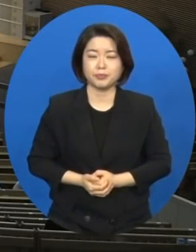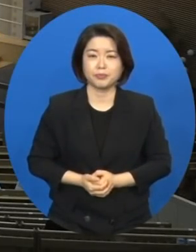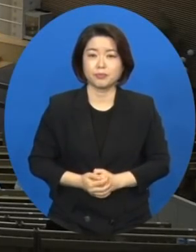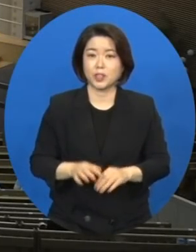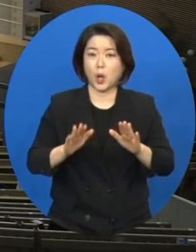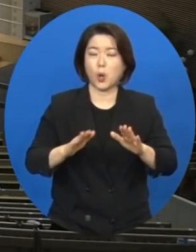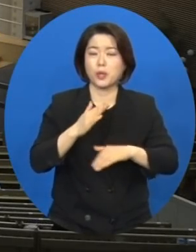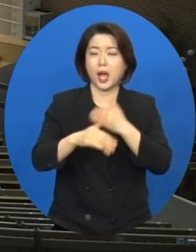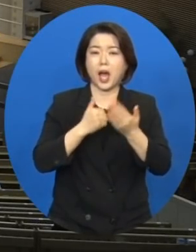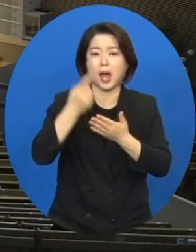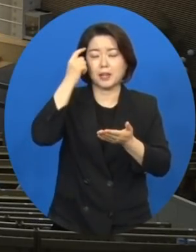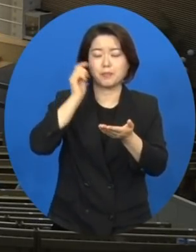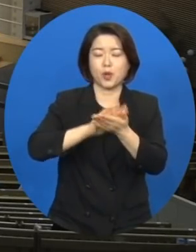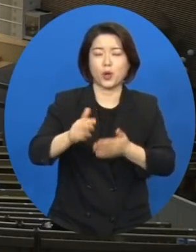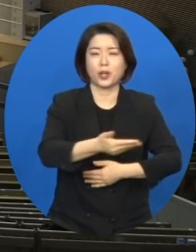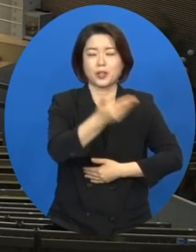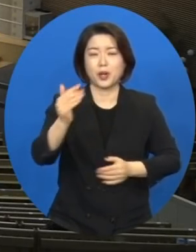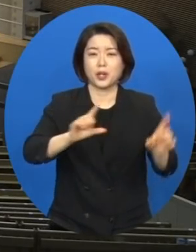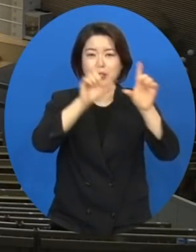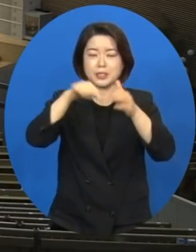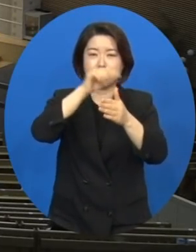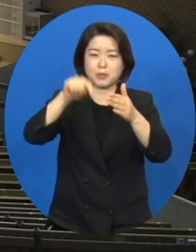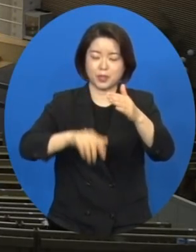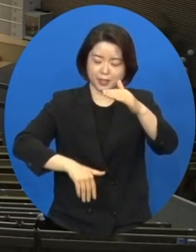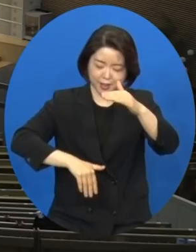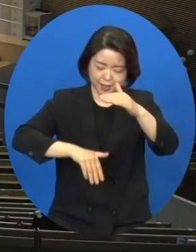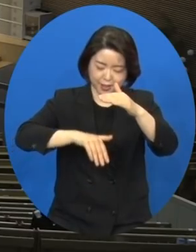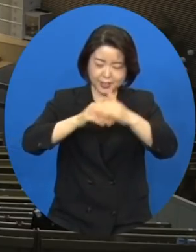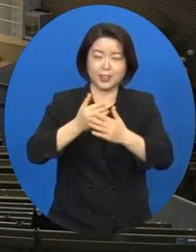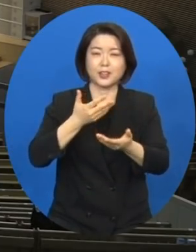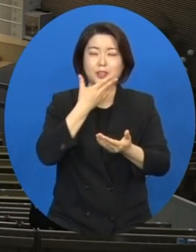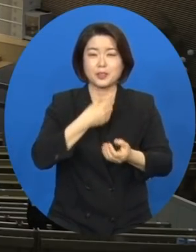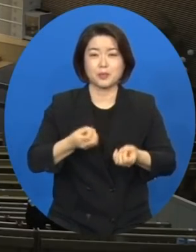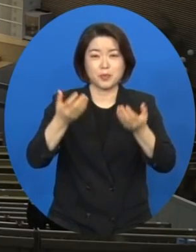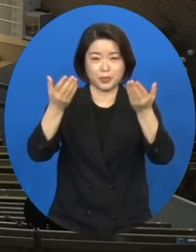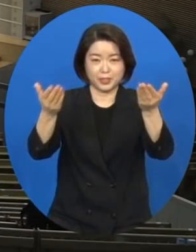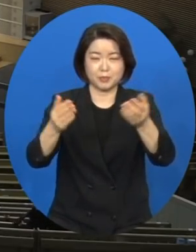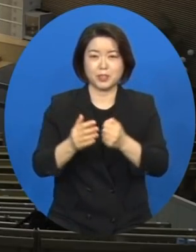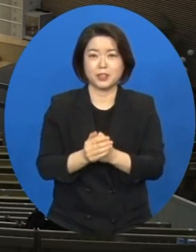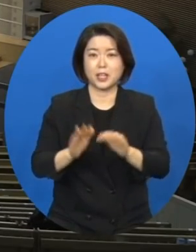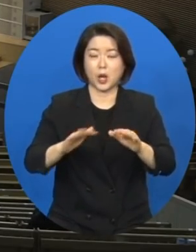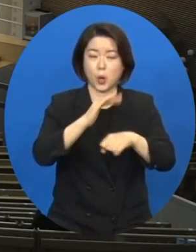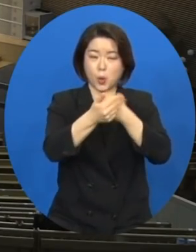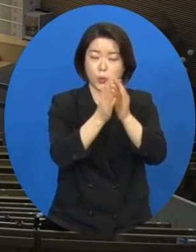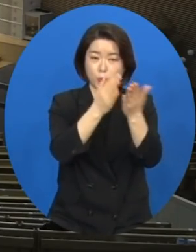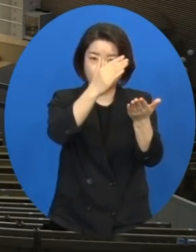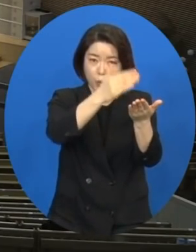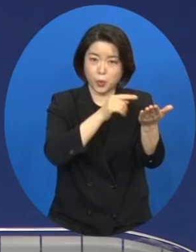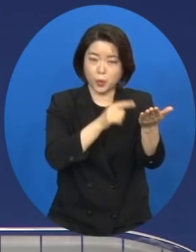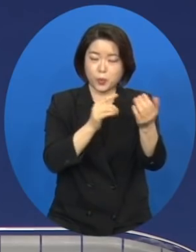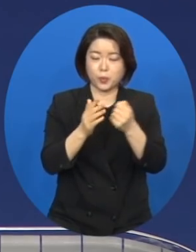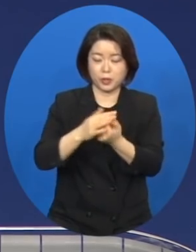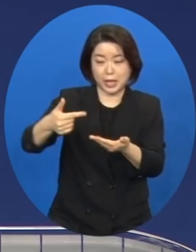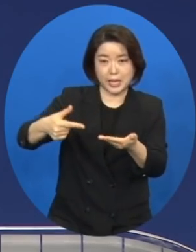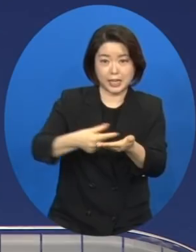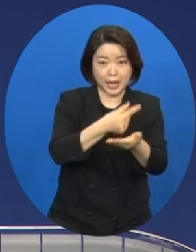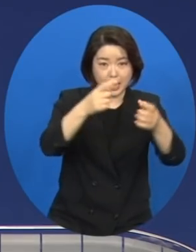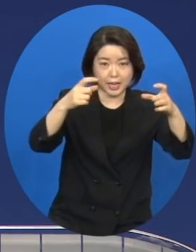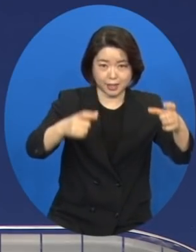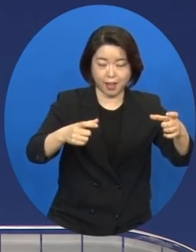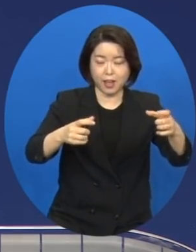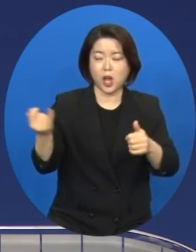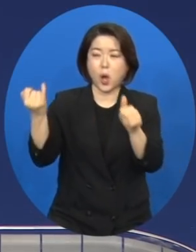오늘도 하나님의 평강이 여러분들 삶 가운데 넘치시기를 축복합니다. 오늘 본문은 가나의 혼인잔치 이야기입니다.